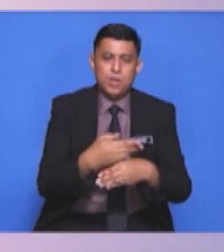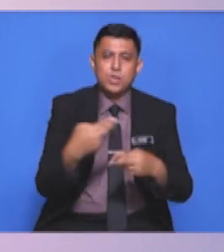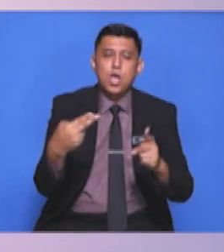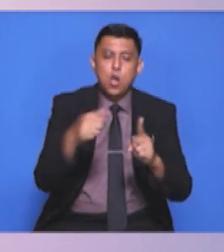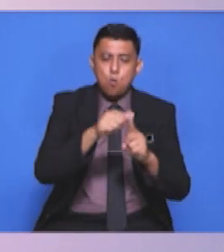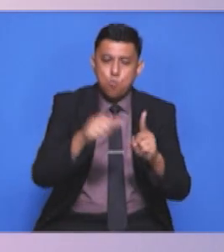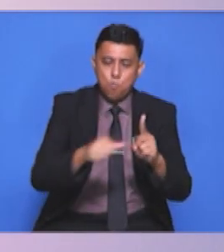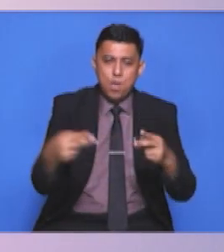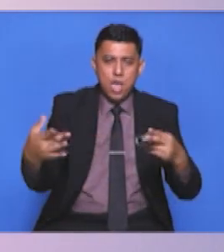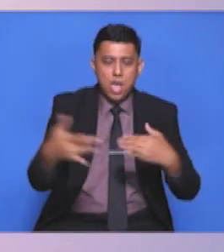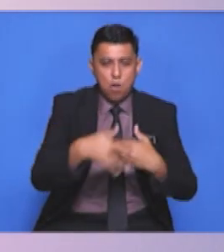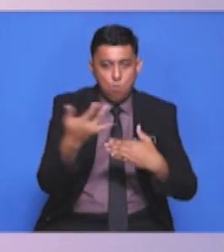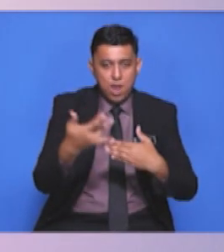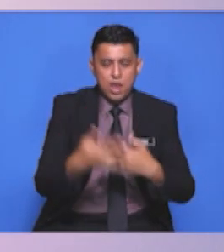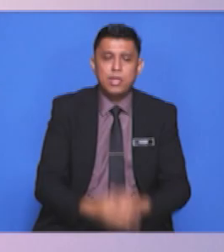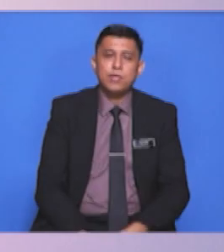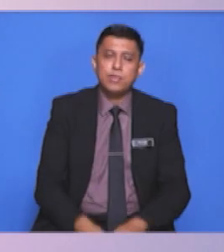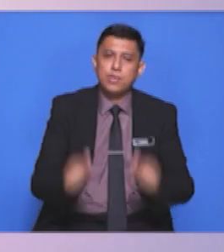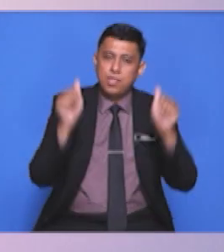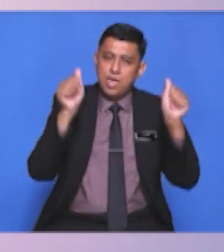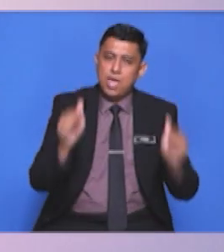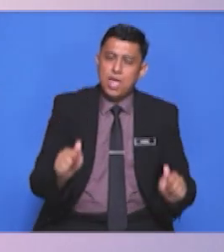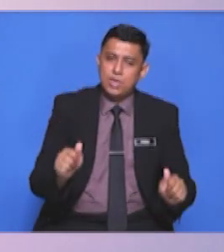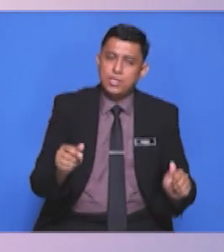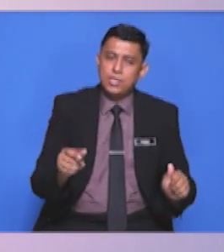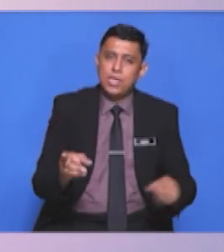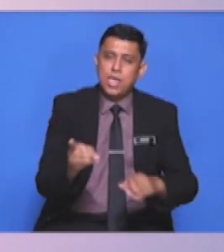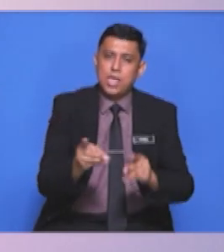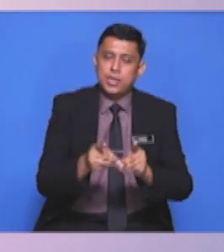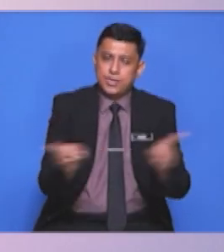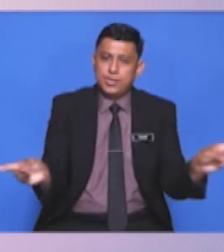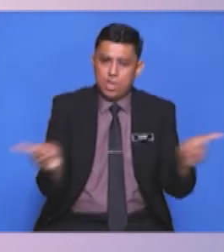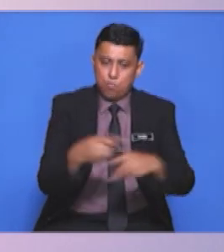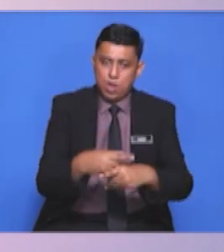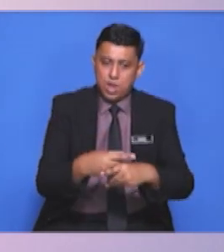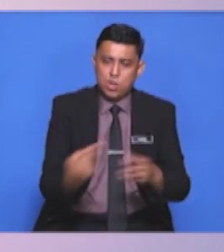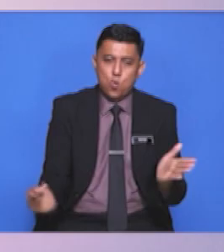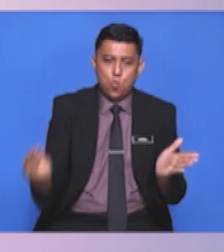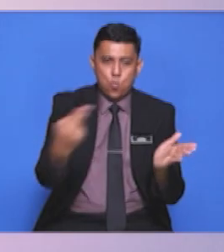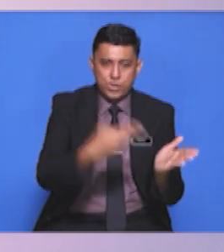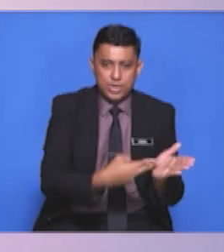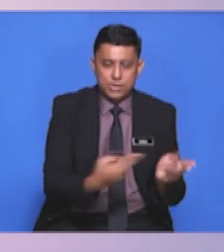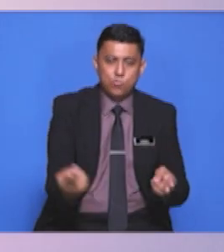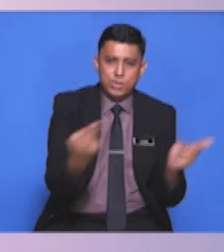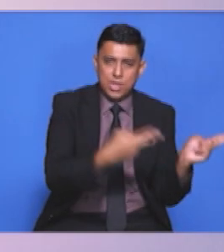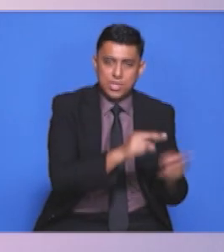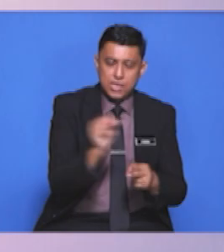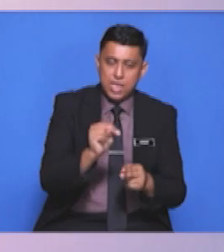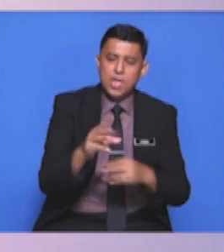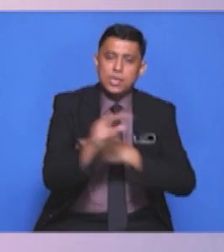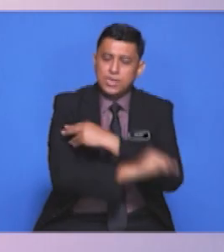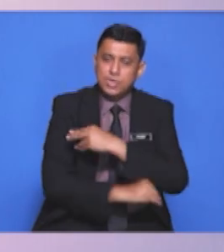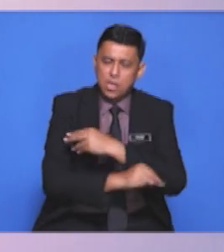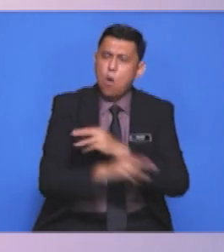perkataan seperti ahli dewan undangan negeri wajib dieja dengan huruf